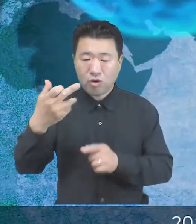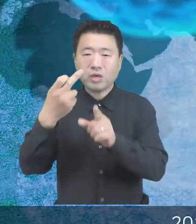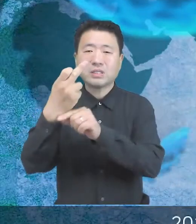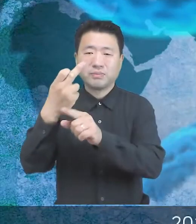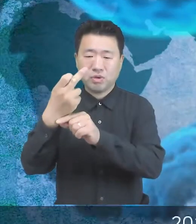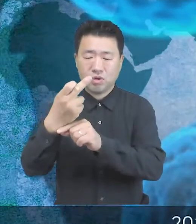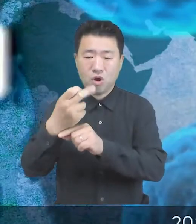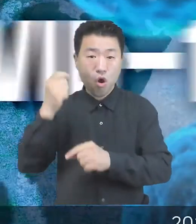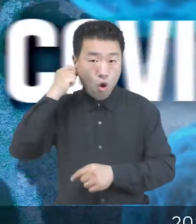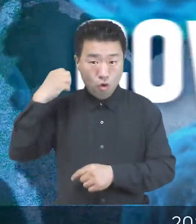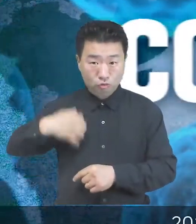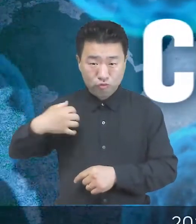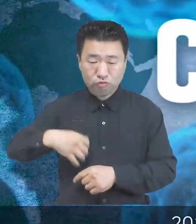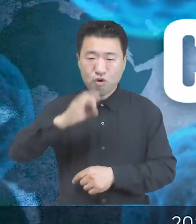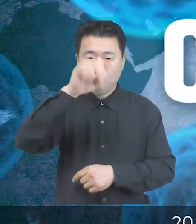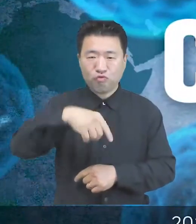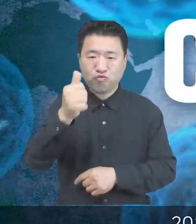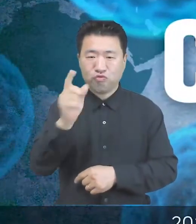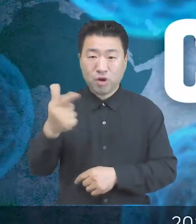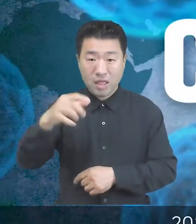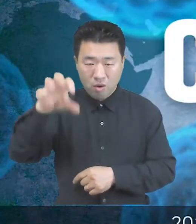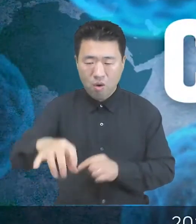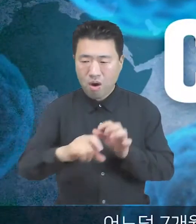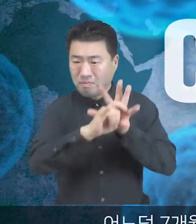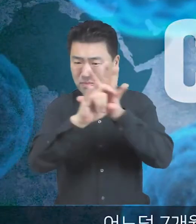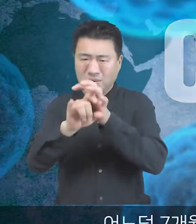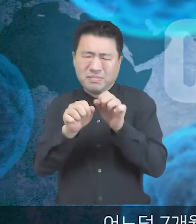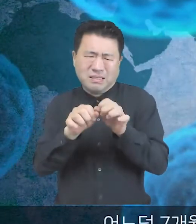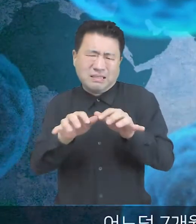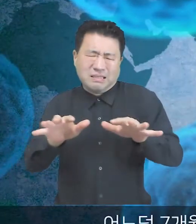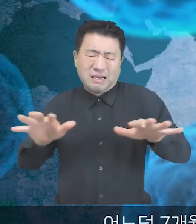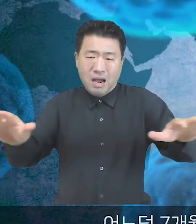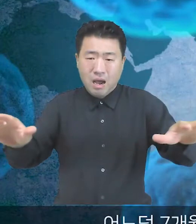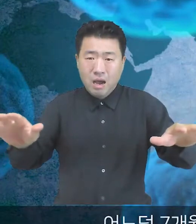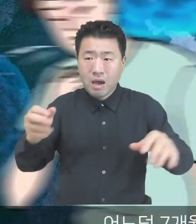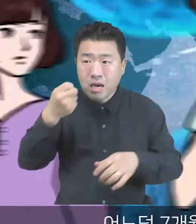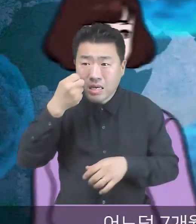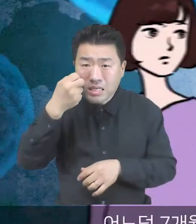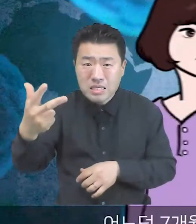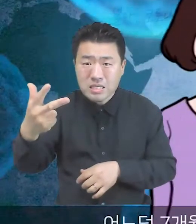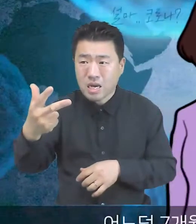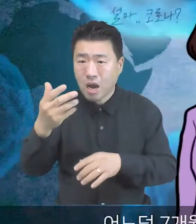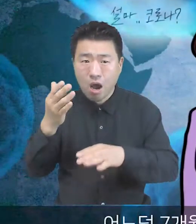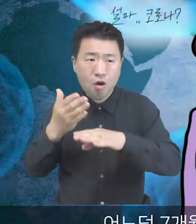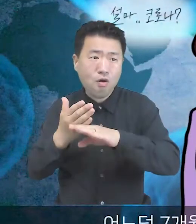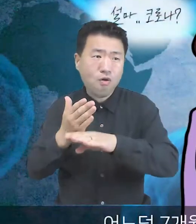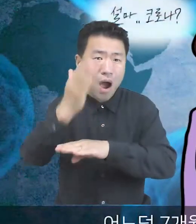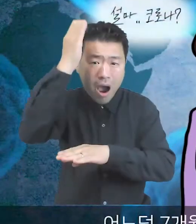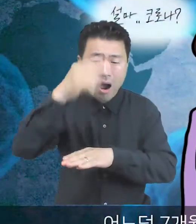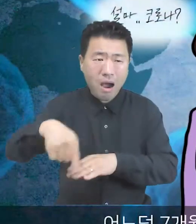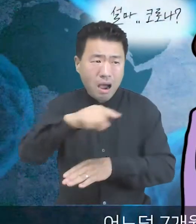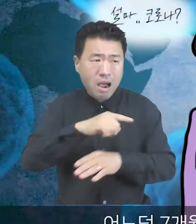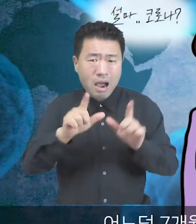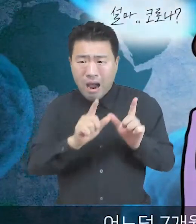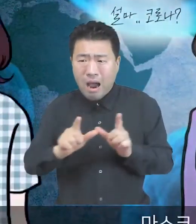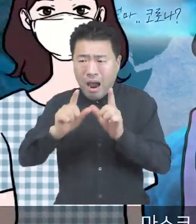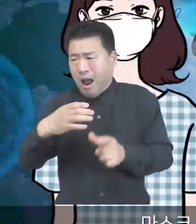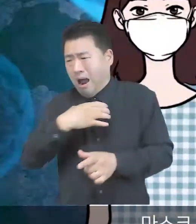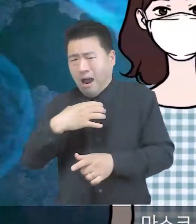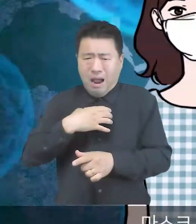2019년 12월 중국 우한에서 발생한 코로나19는 어느덧 7개월이 지나 여전히 우리의 일상을 불안하게 하고